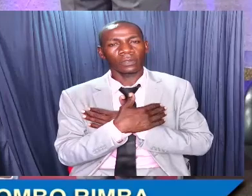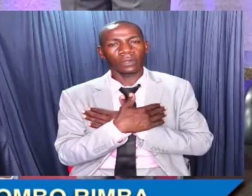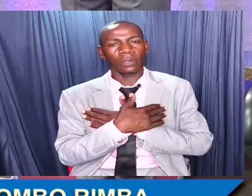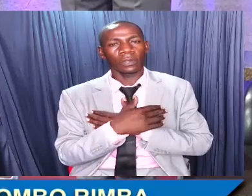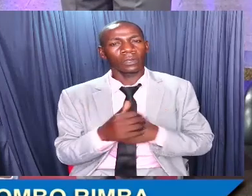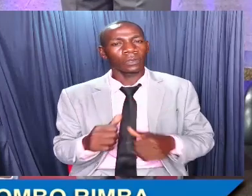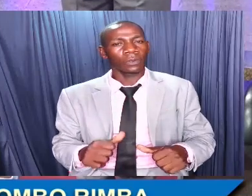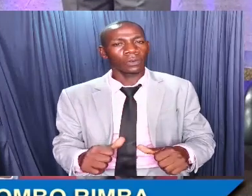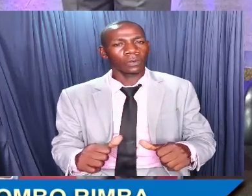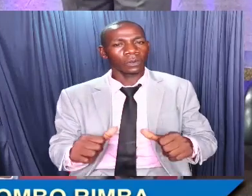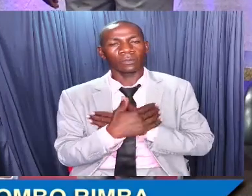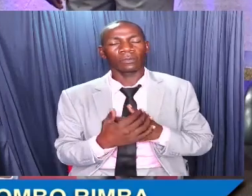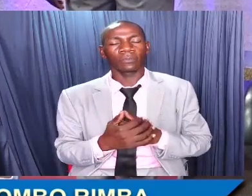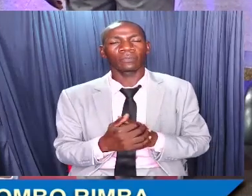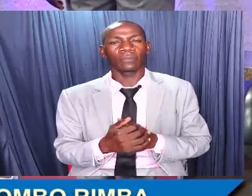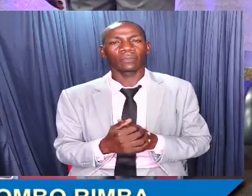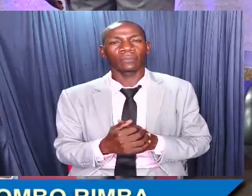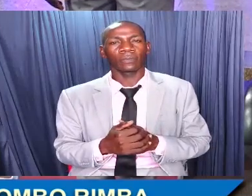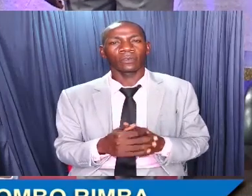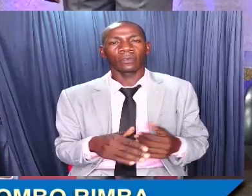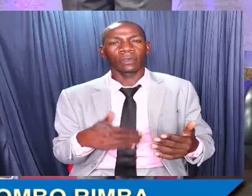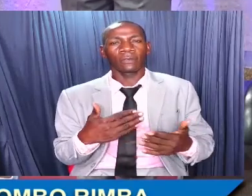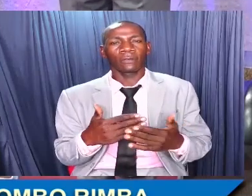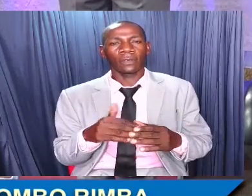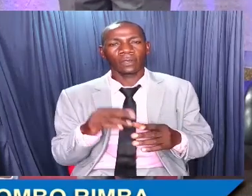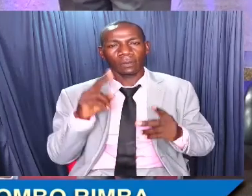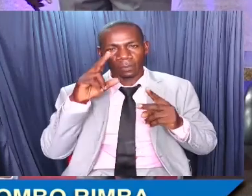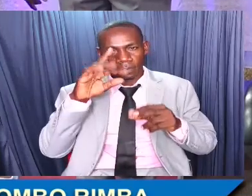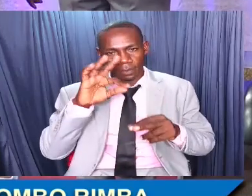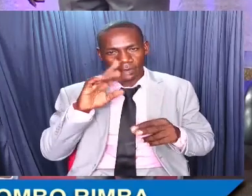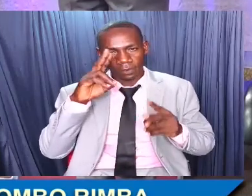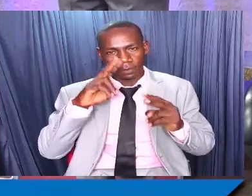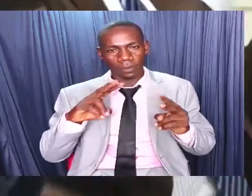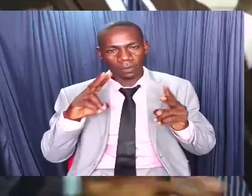anadumu kupenda. He endures to love. Atafika kwa amani. He'll attain the